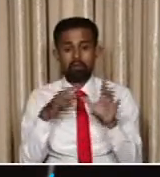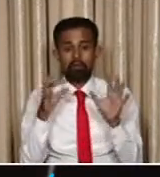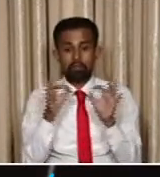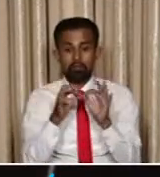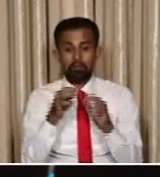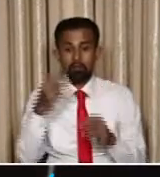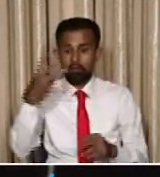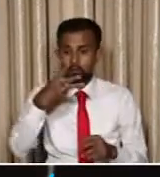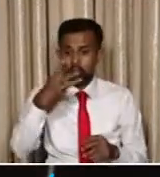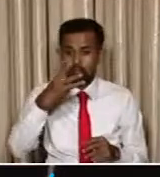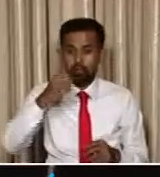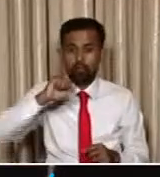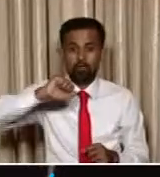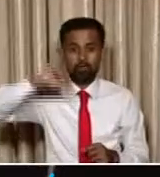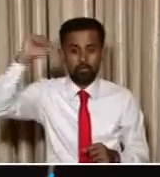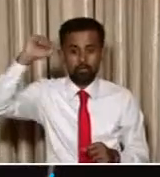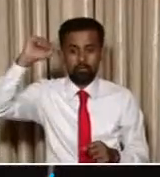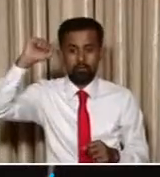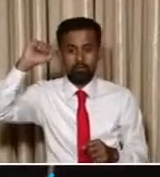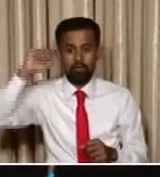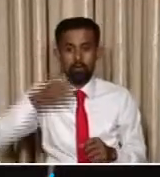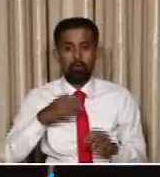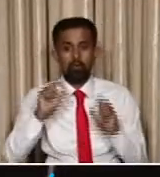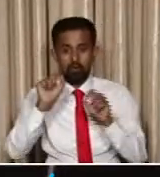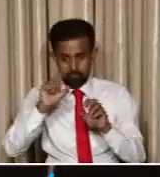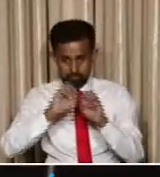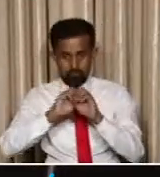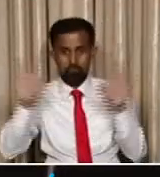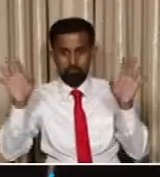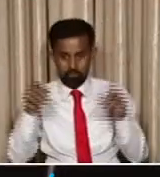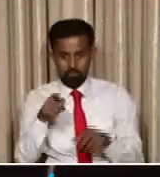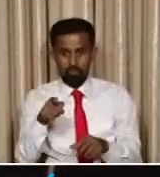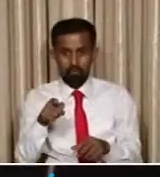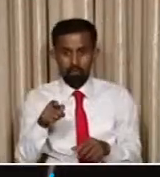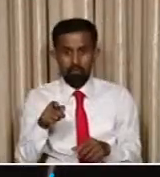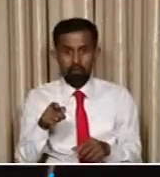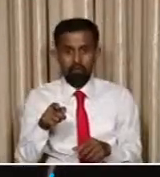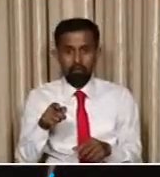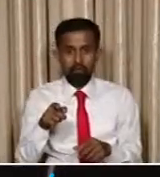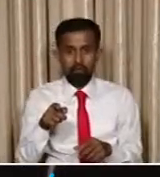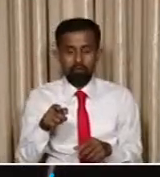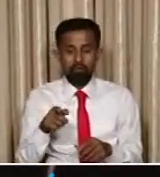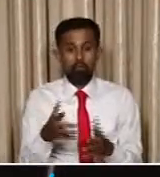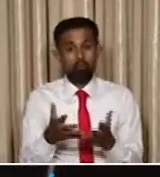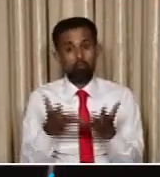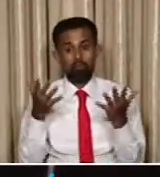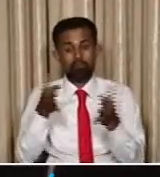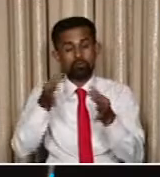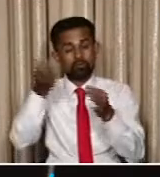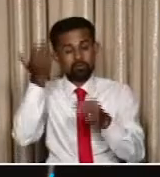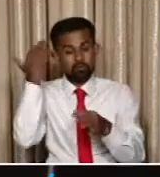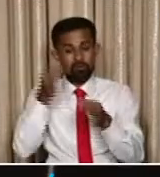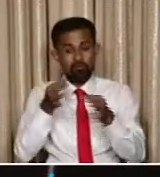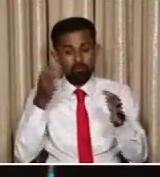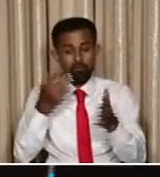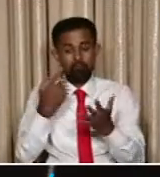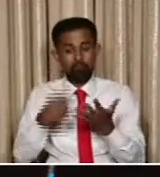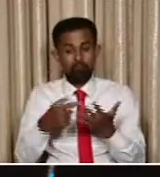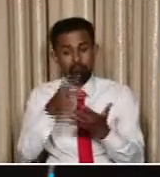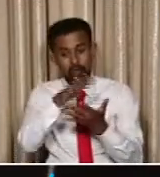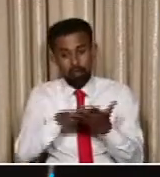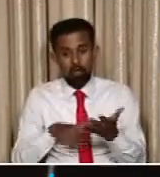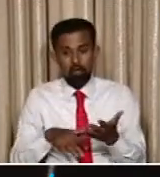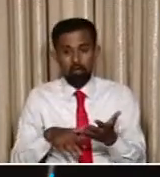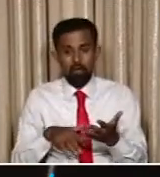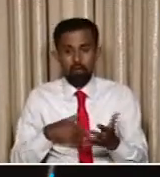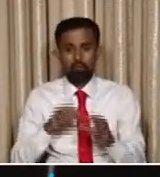රාජධානිය අපි ප්‍රවර්ධනය කරනවාද? දඹදෙනිය මොනතරම් ඉතිහාසයක් තියෙන පැත්තක්ද දඹදෙනිය කියන්නේ? අපි